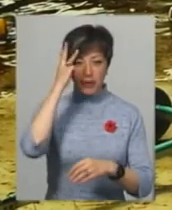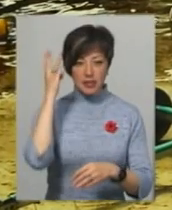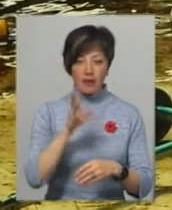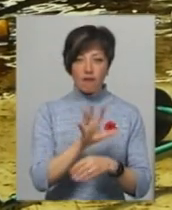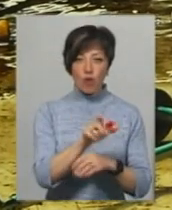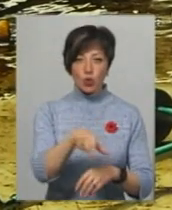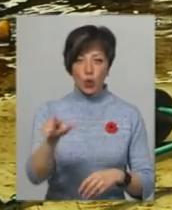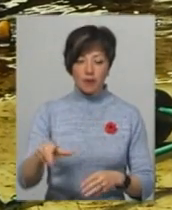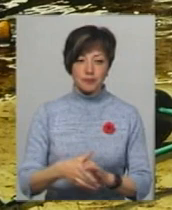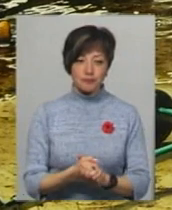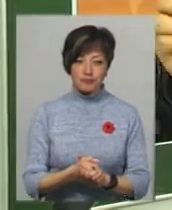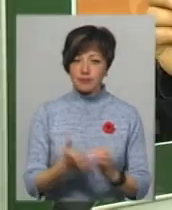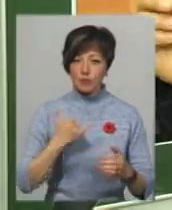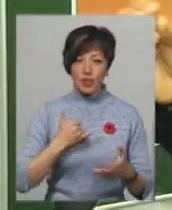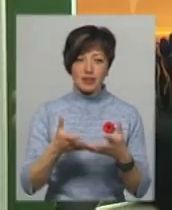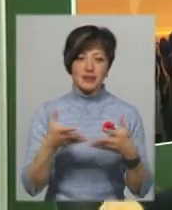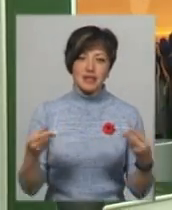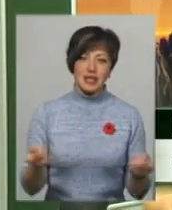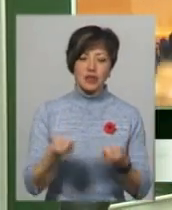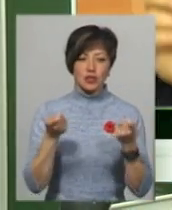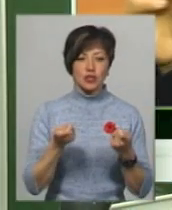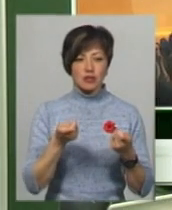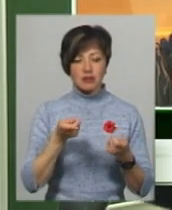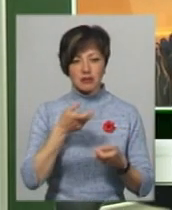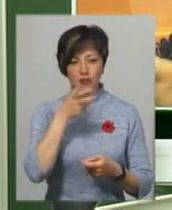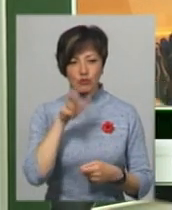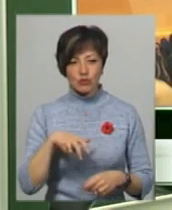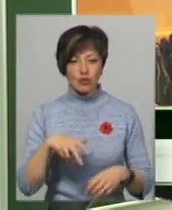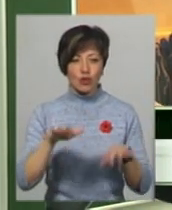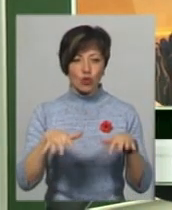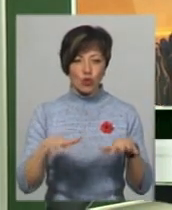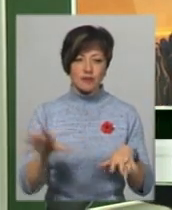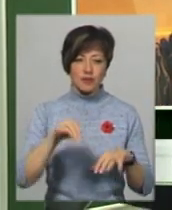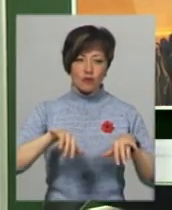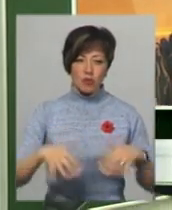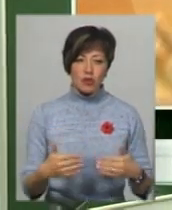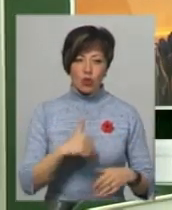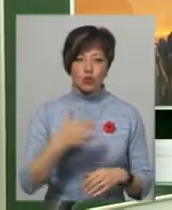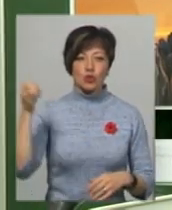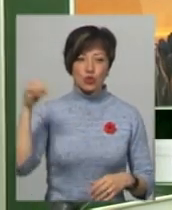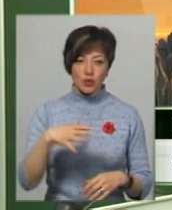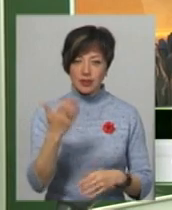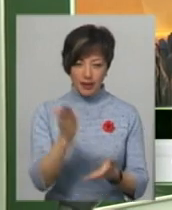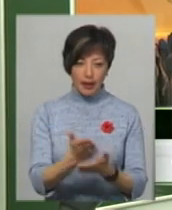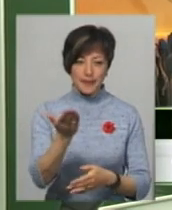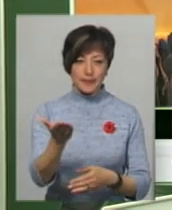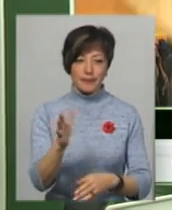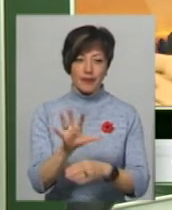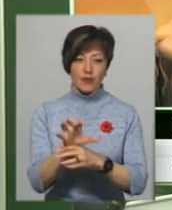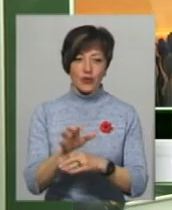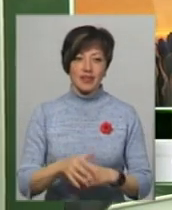фотографи. У нас зараз весна така трішки хмурна, дощик іде, всі вже втомились, хочуть сонця. Сонце є на